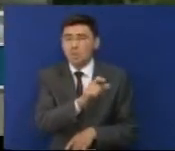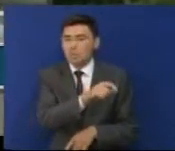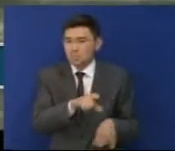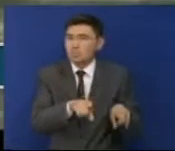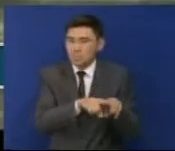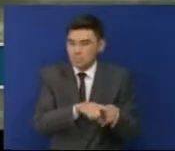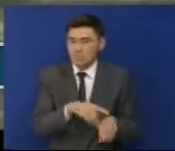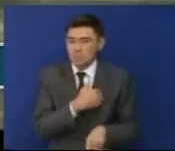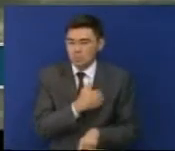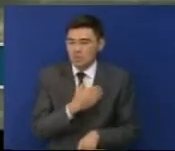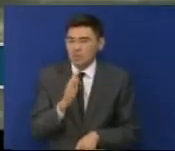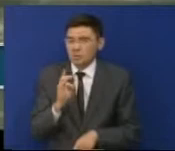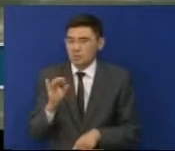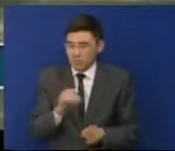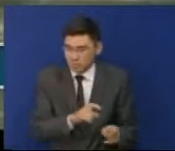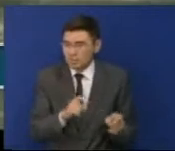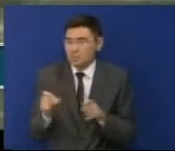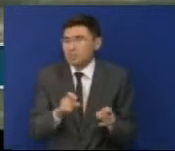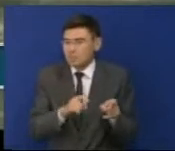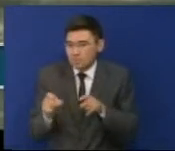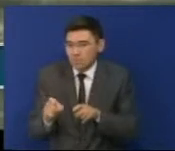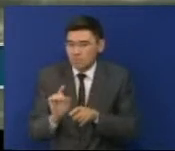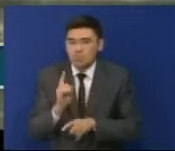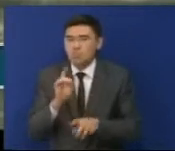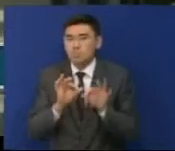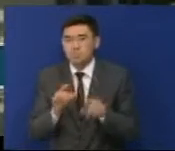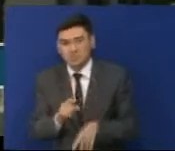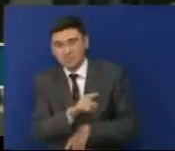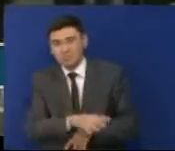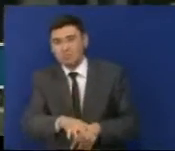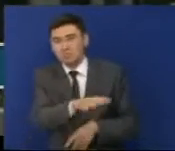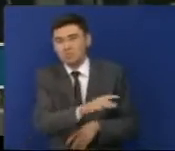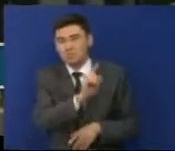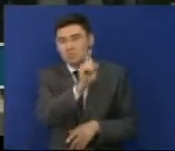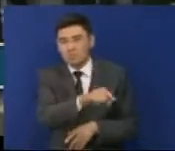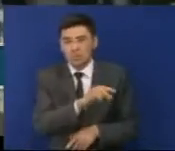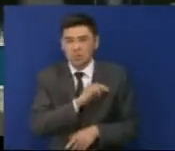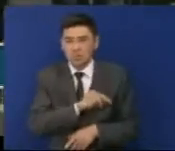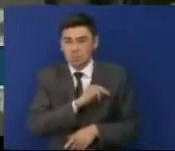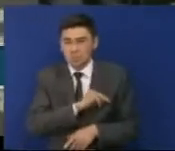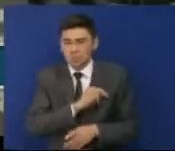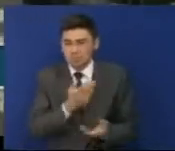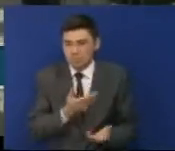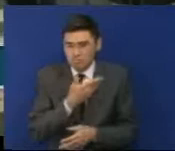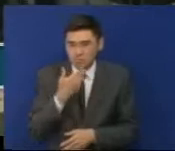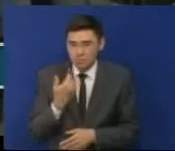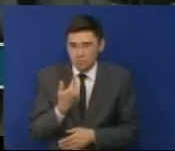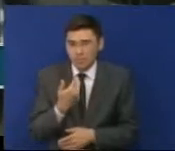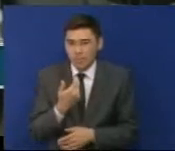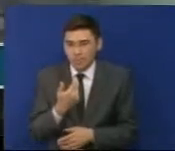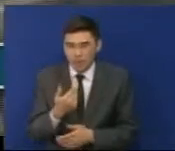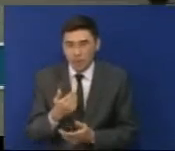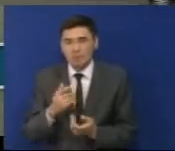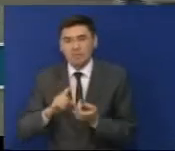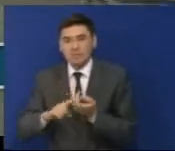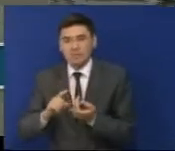шығысқа қоныс аударуға қызығушылық танытып отыр. Өйткені аталмыш елді мекендерде жұмыссыздық деңгейі өте жоғары, ал облыстық